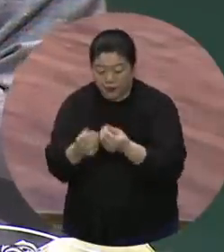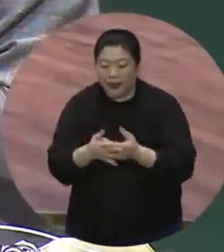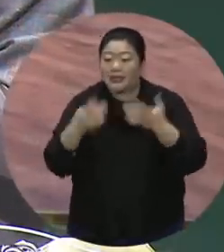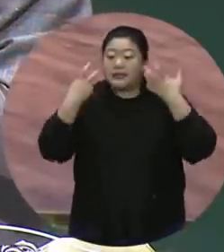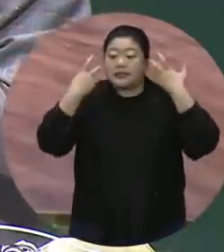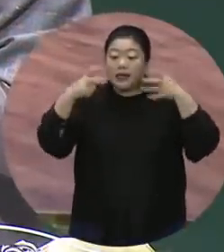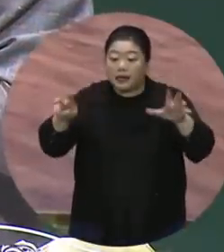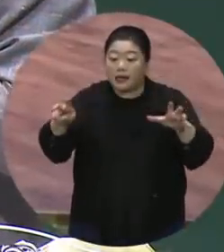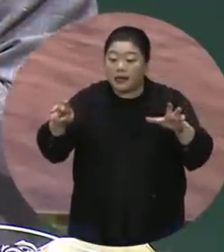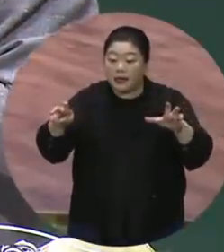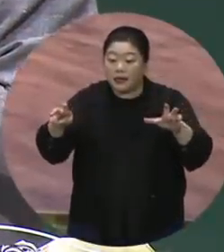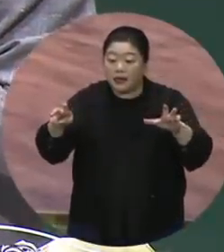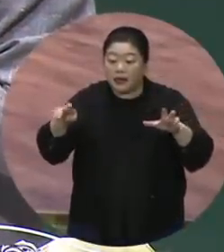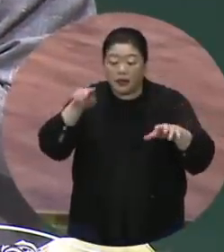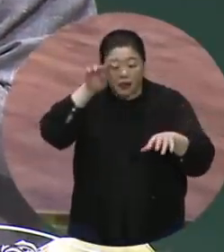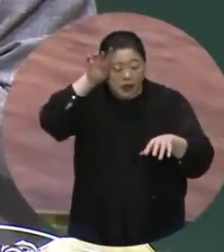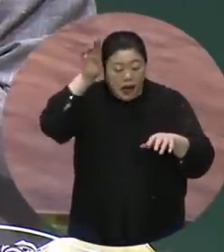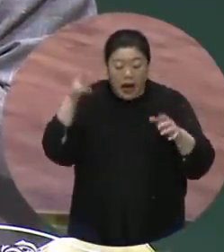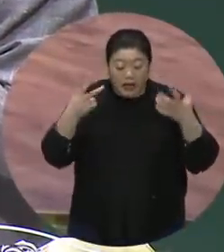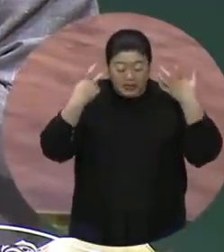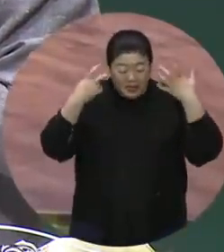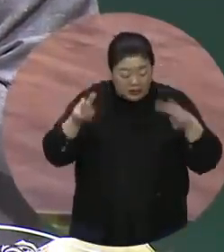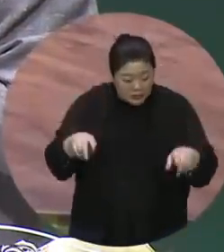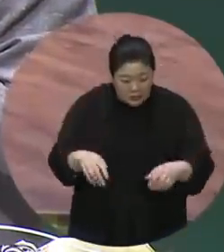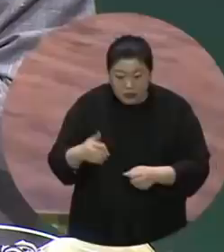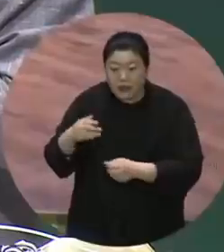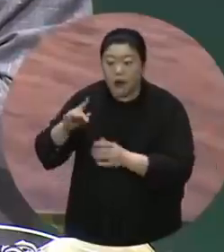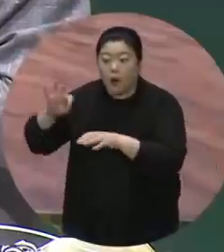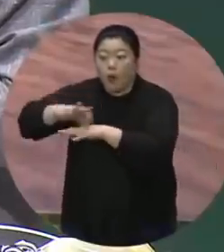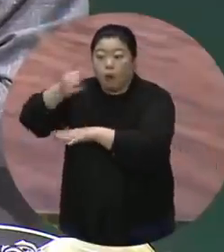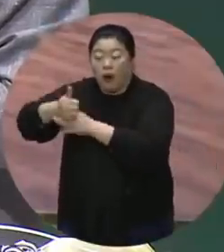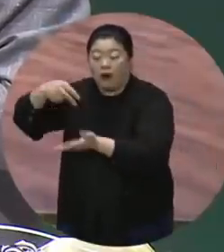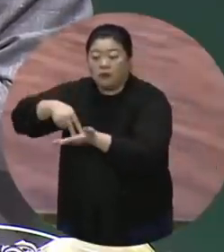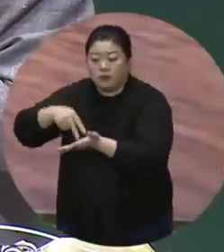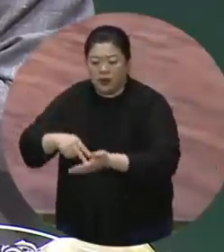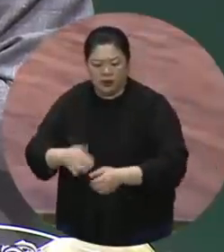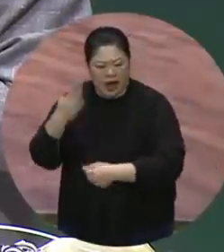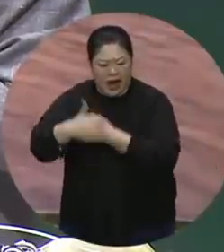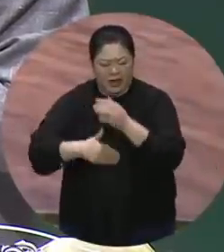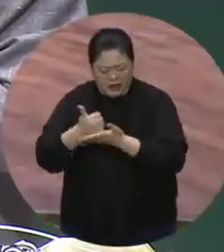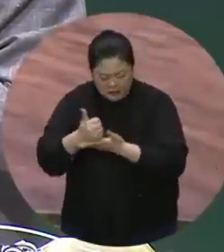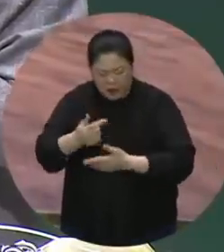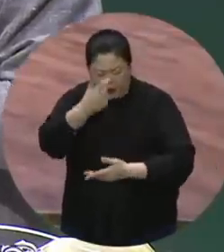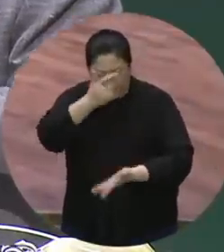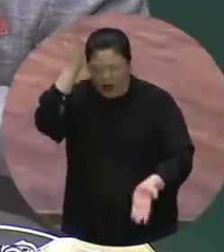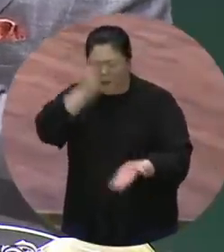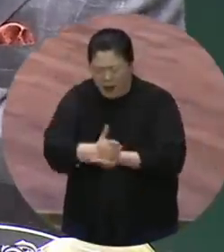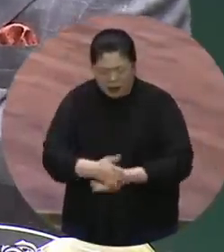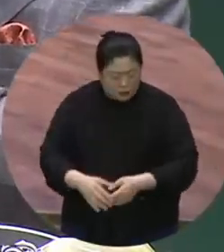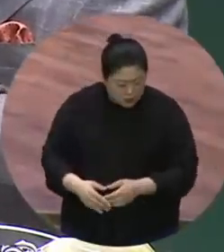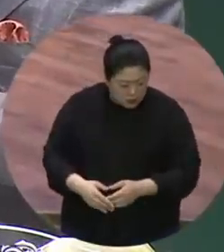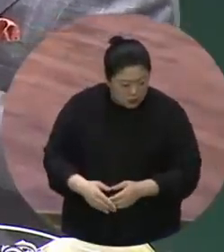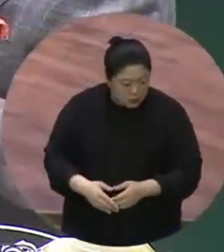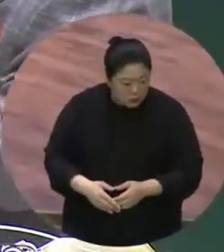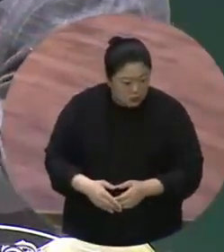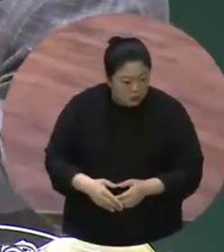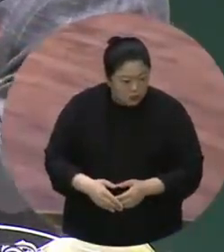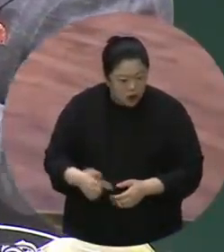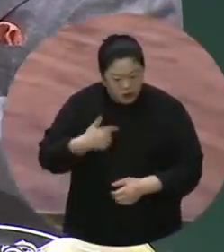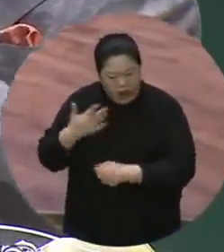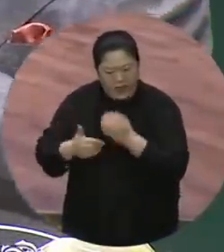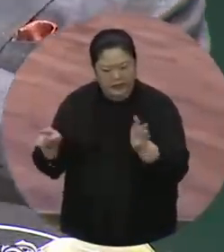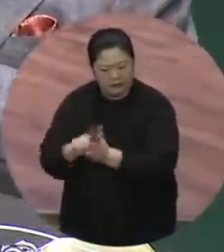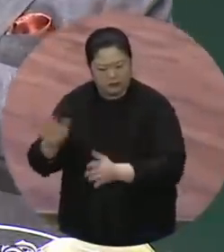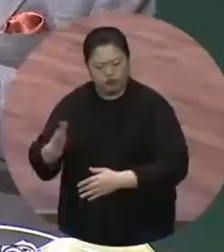이야 너가 항상 섬기는 하나님이 너를 살려주었느냐. 보세요. 안 믿으면서도